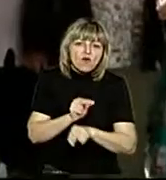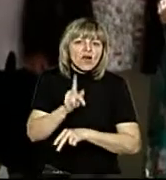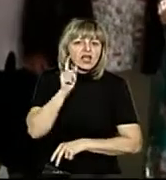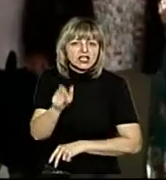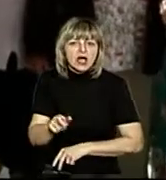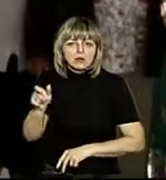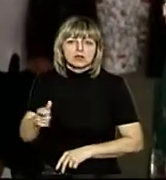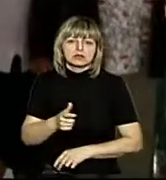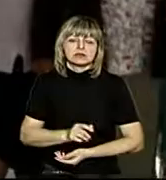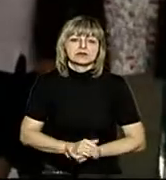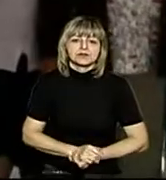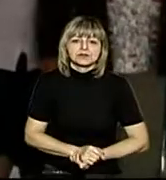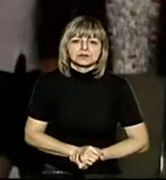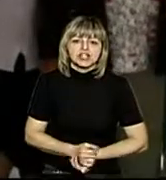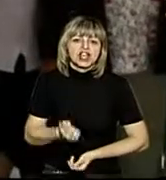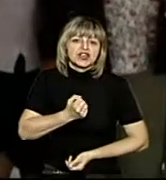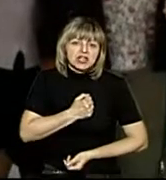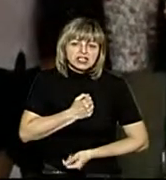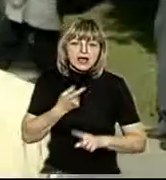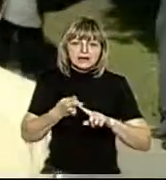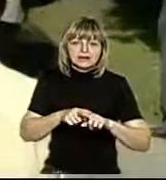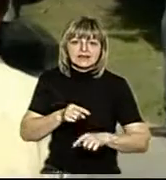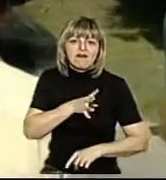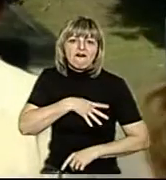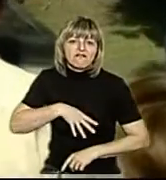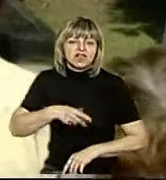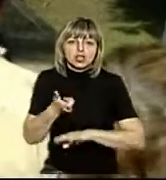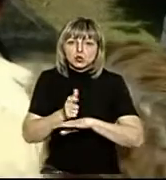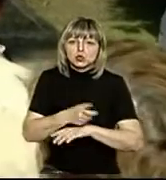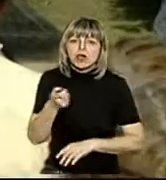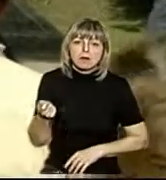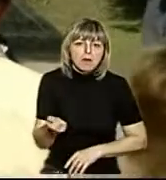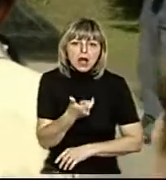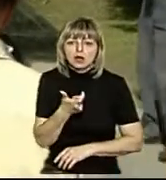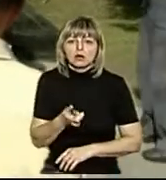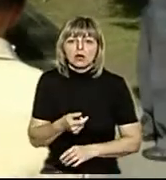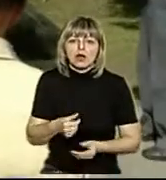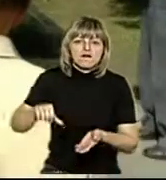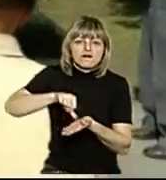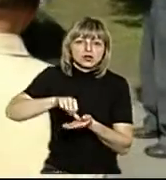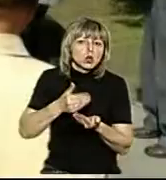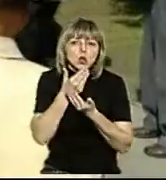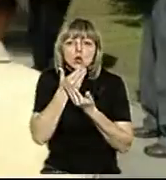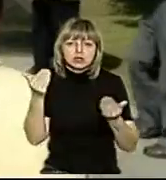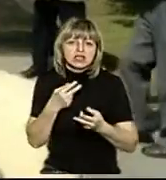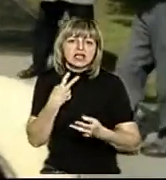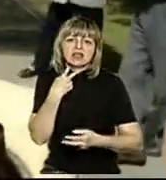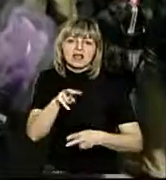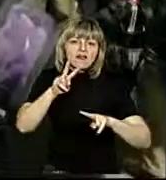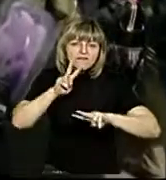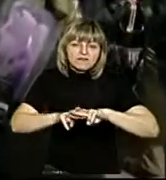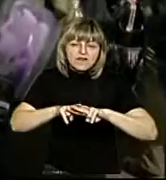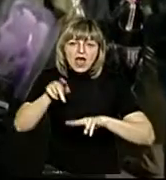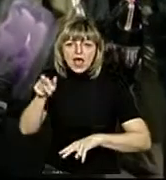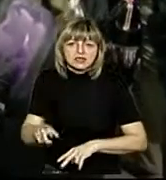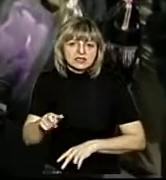На жаль, цих ветеранів вже дуже і дуже мало. Зараз виступає це останній в'язень гестапо, який живий.